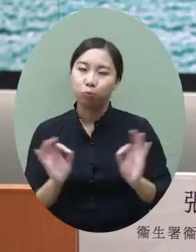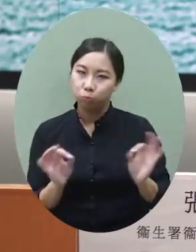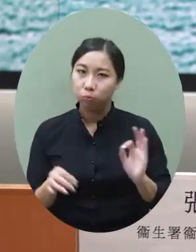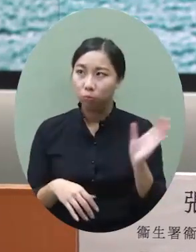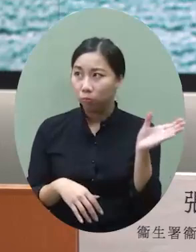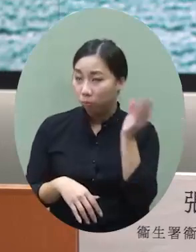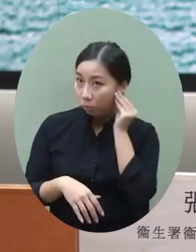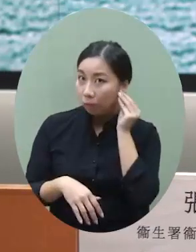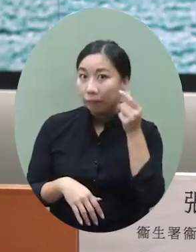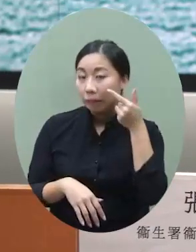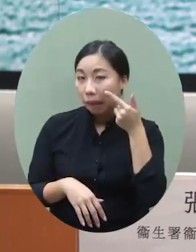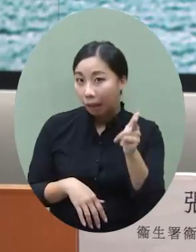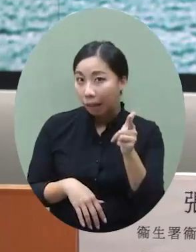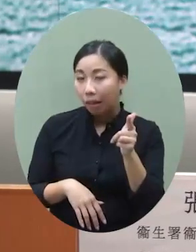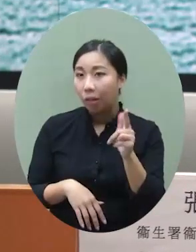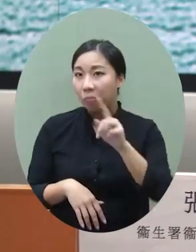有新嘅